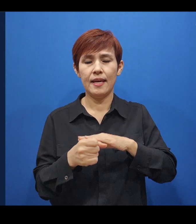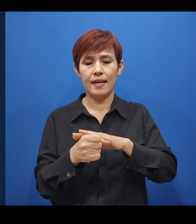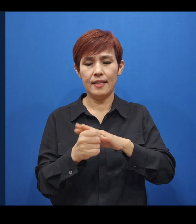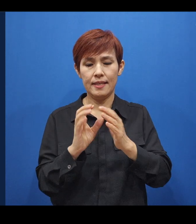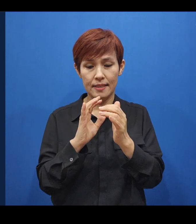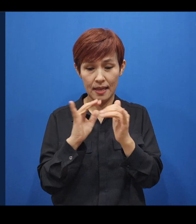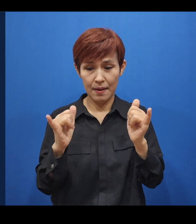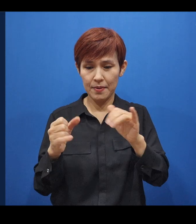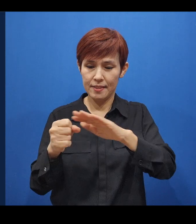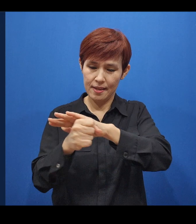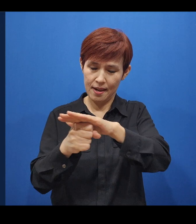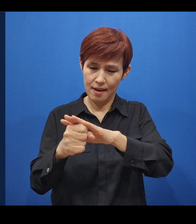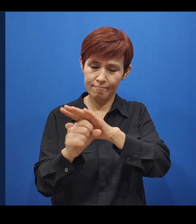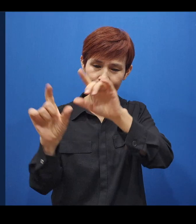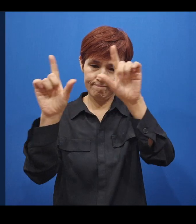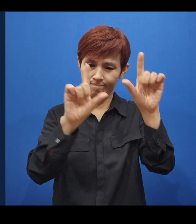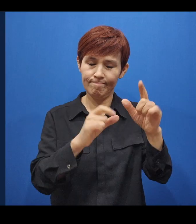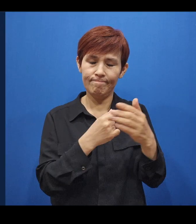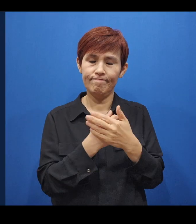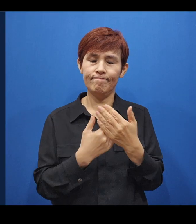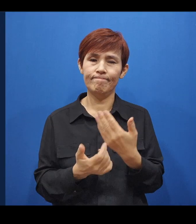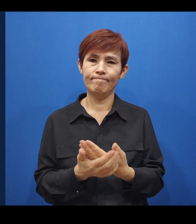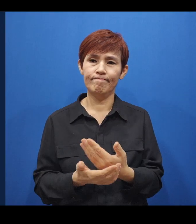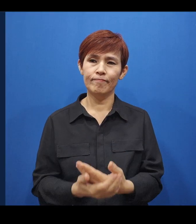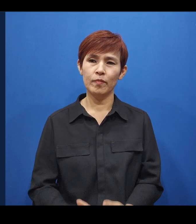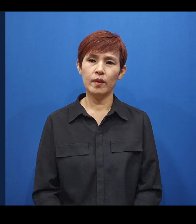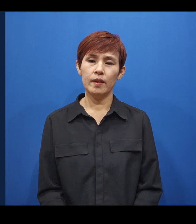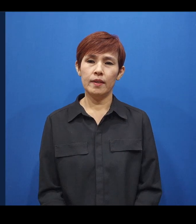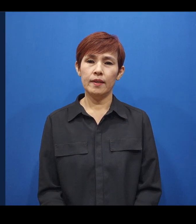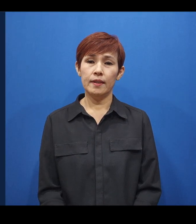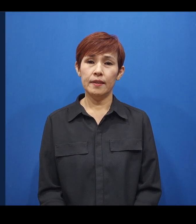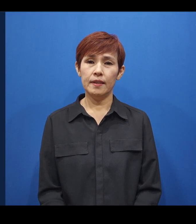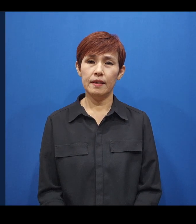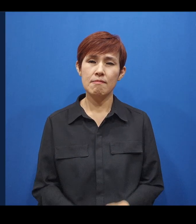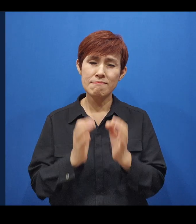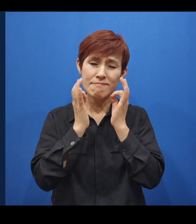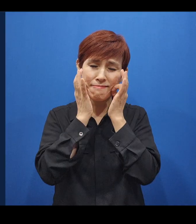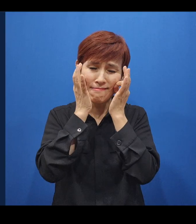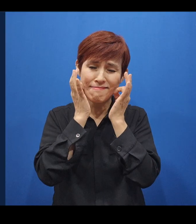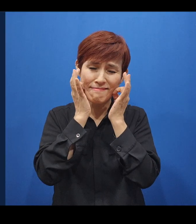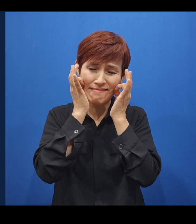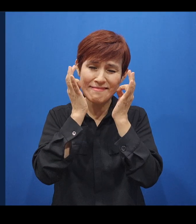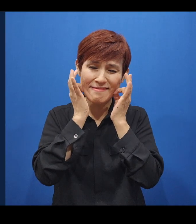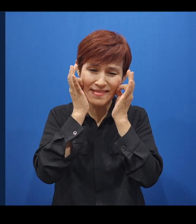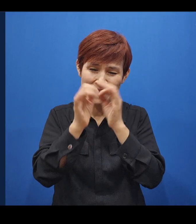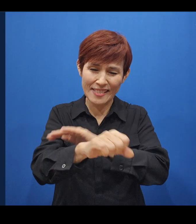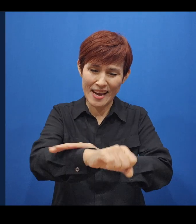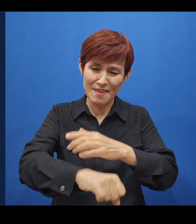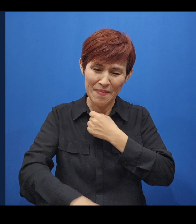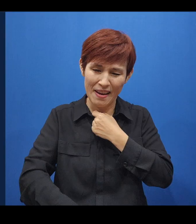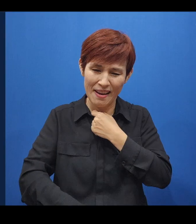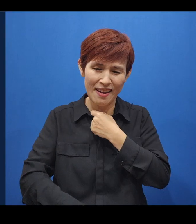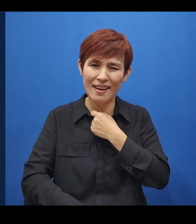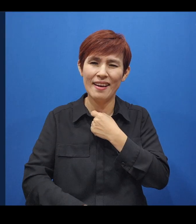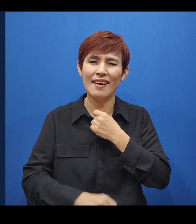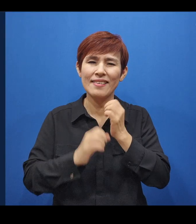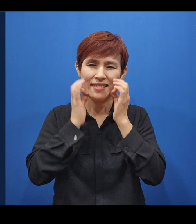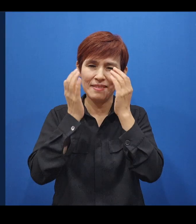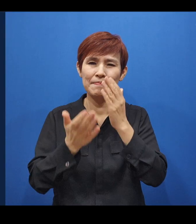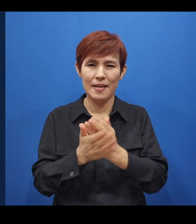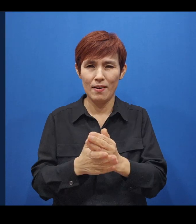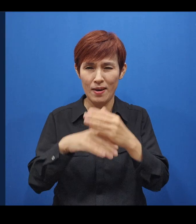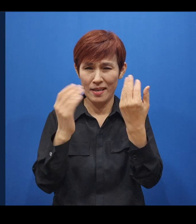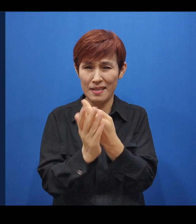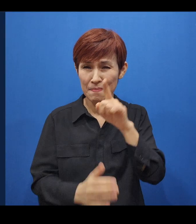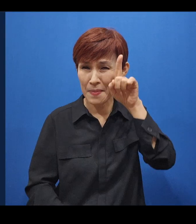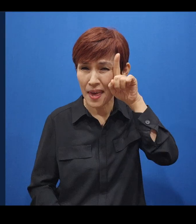사람들을 사랑하며 살게 하옵소서. 여러분, 잘하려고 애쓰지 마세요. 완벽하게 하려고 애쓰지 마세요. 그거